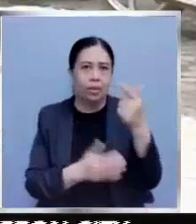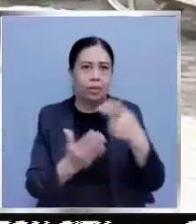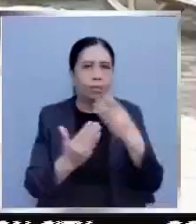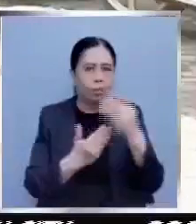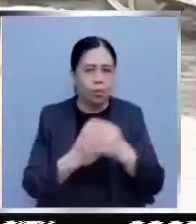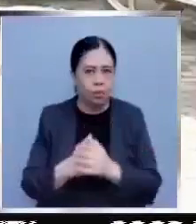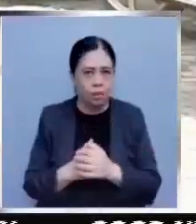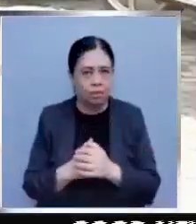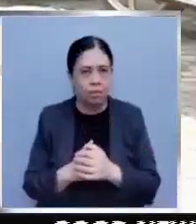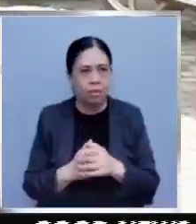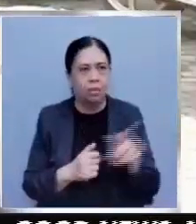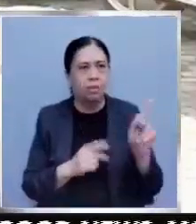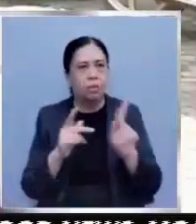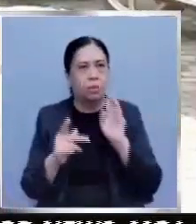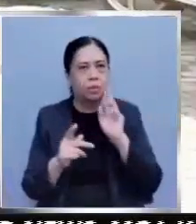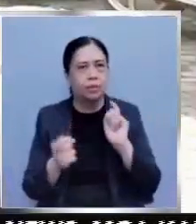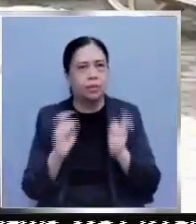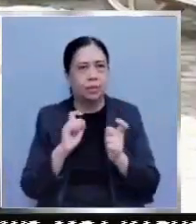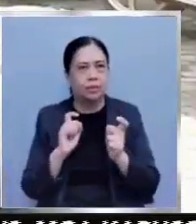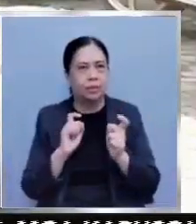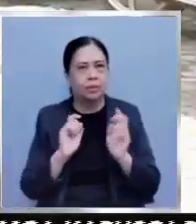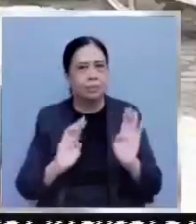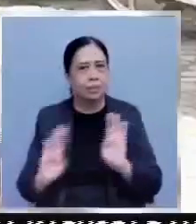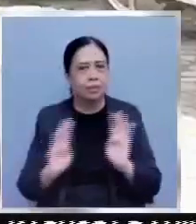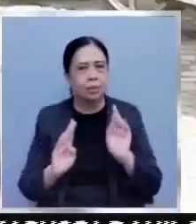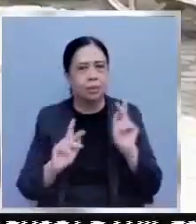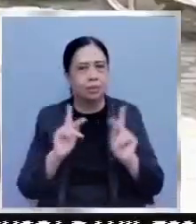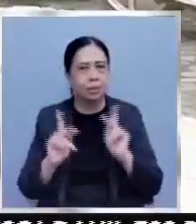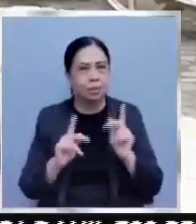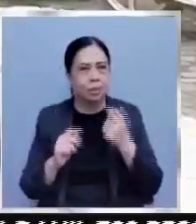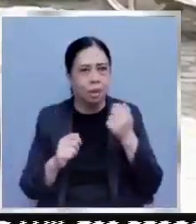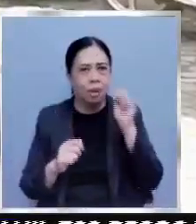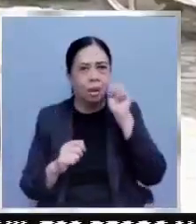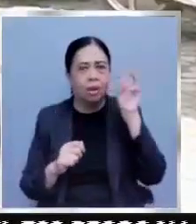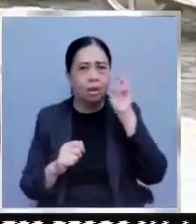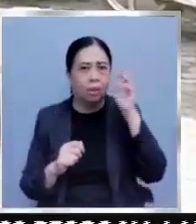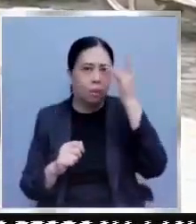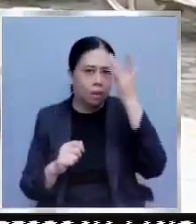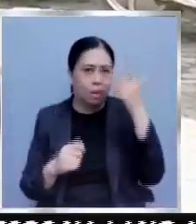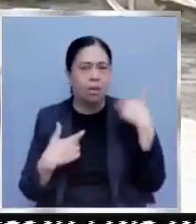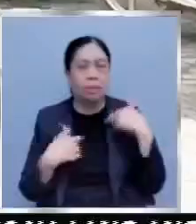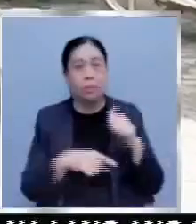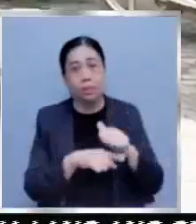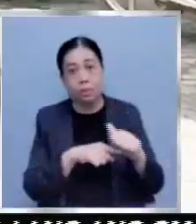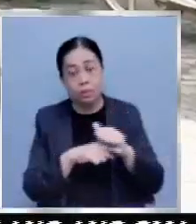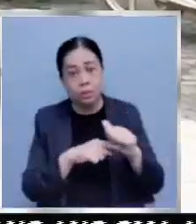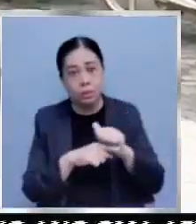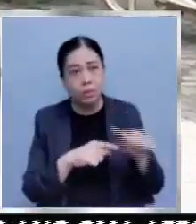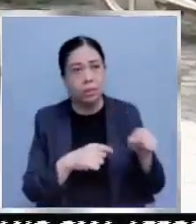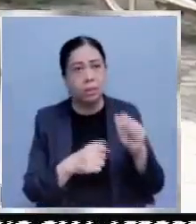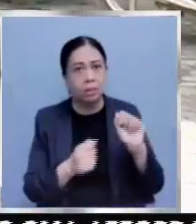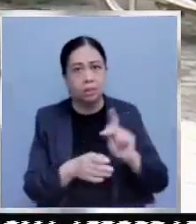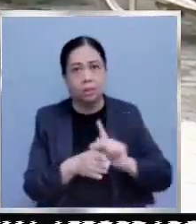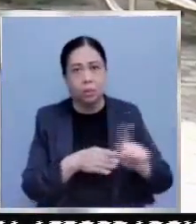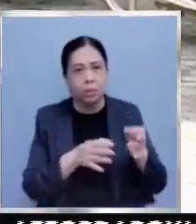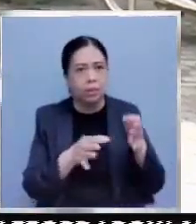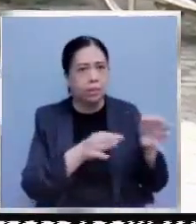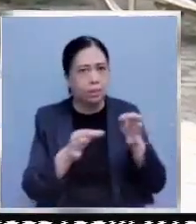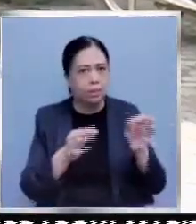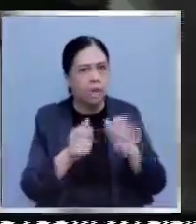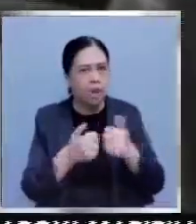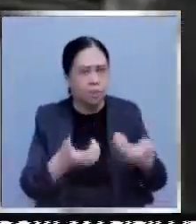behavior ng mga tao kasi nga meron na tayong mga trained na mga makapagpapaliwanag when it comes to